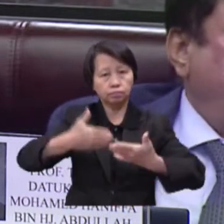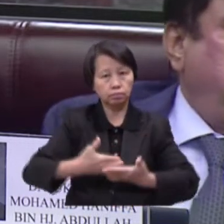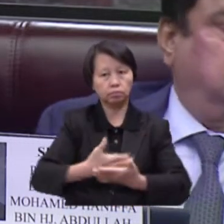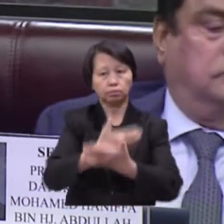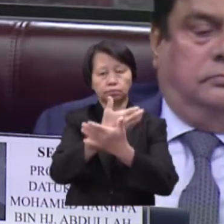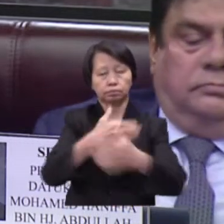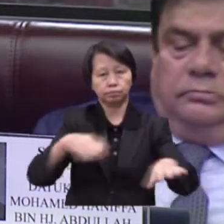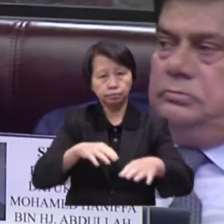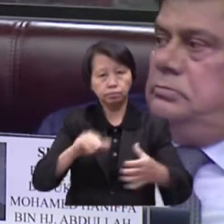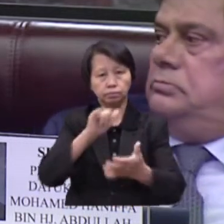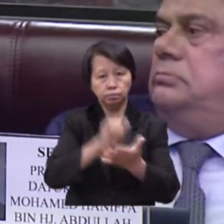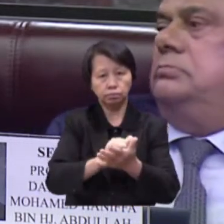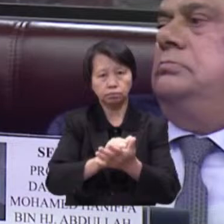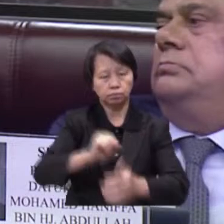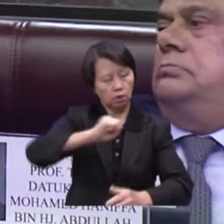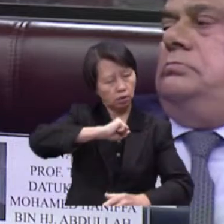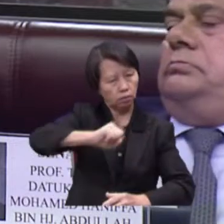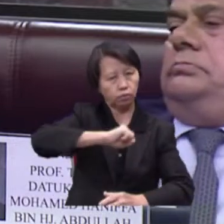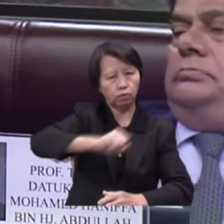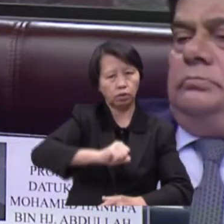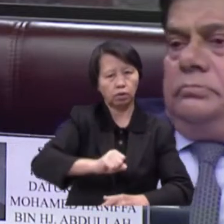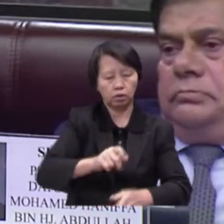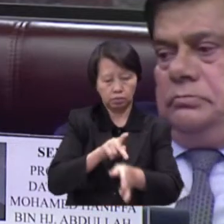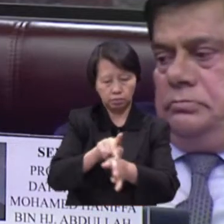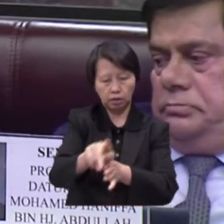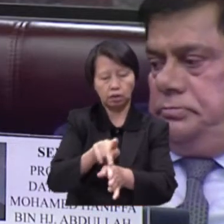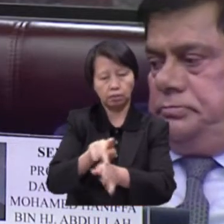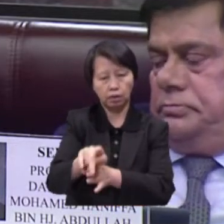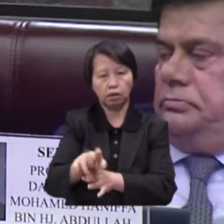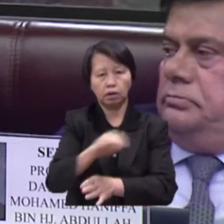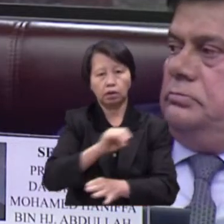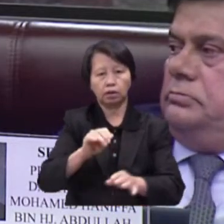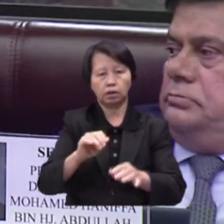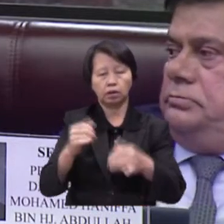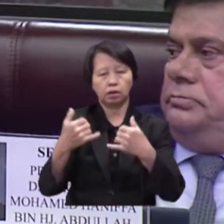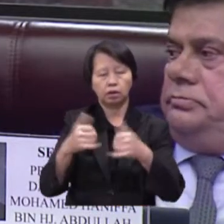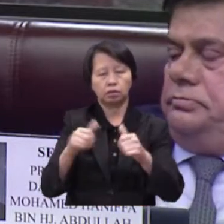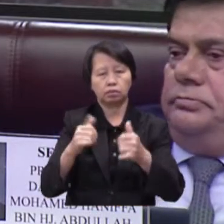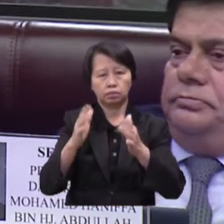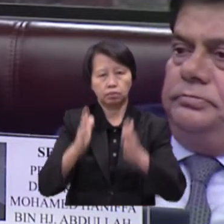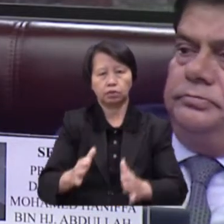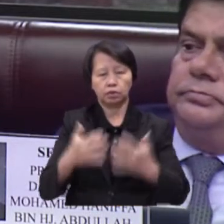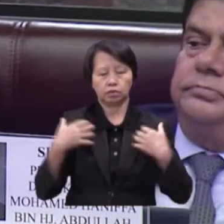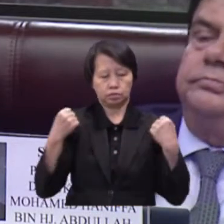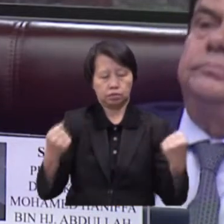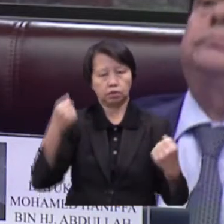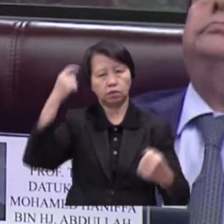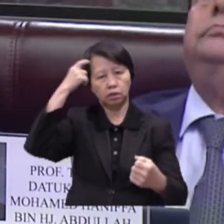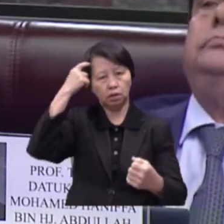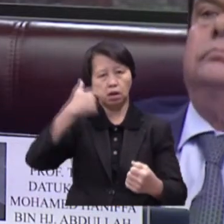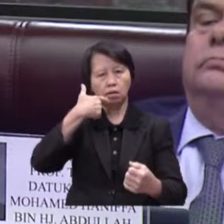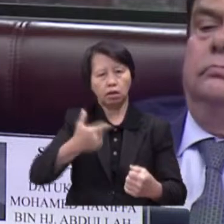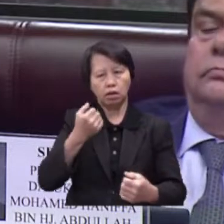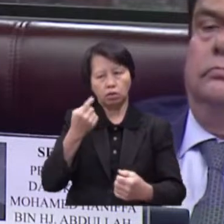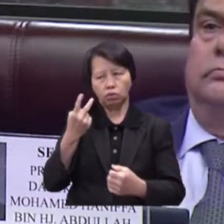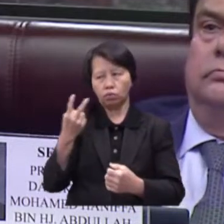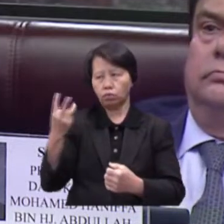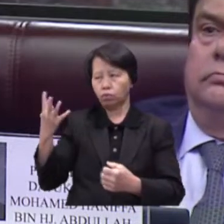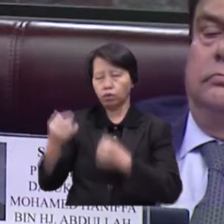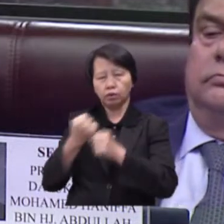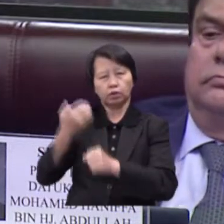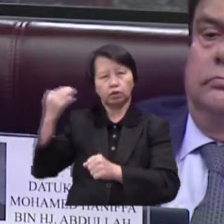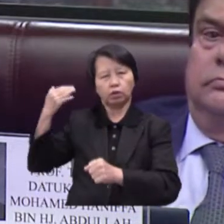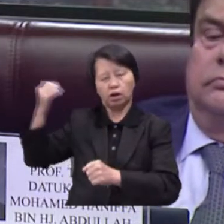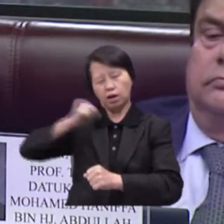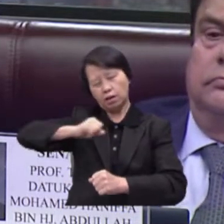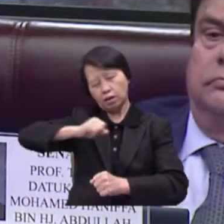yang dilakukan merupakan perjuangan oleh pakar-pakar dan aktivis kesehatan mental selama beberapa tahun dan